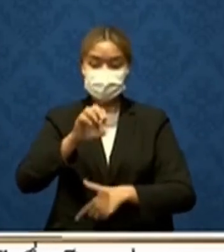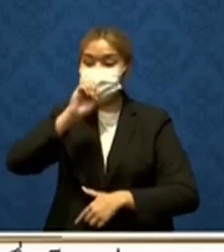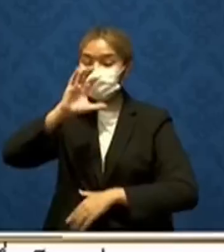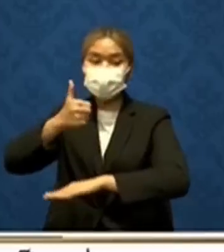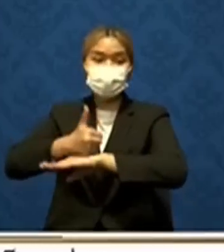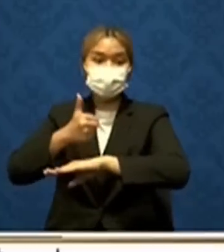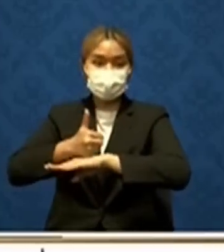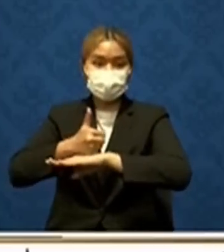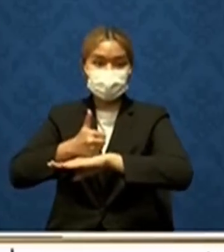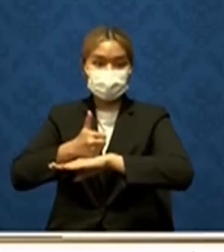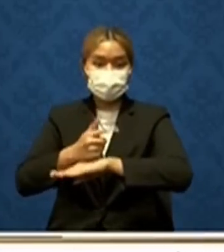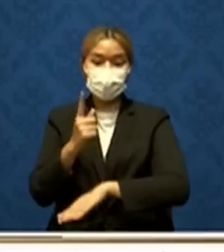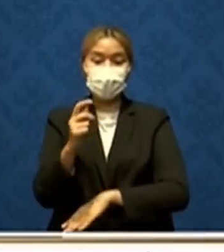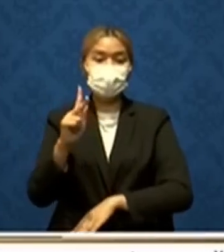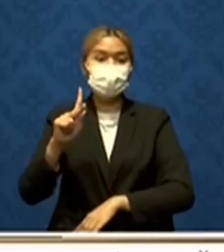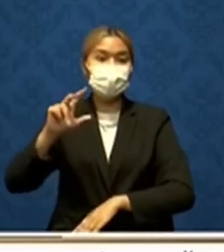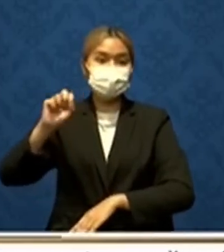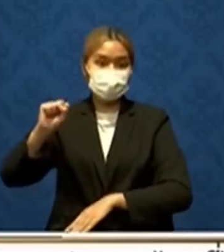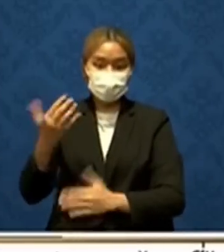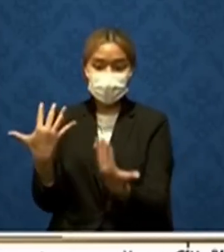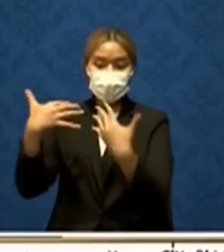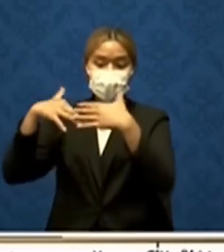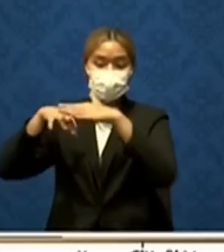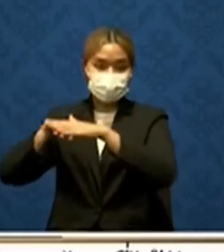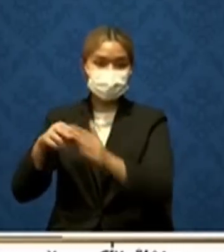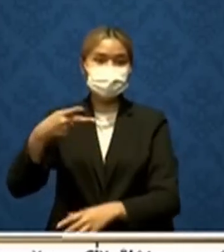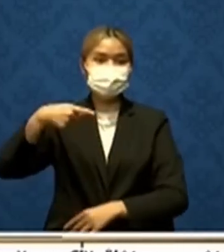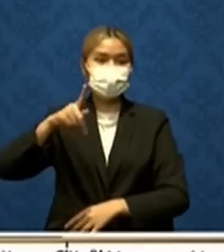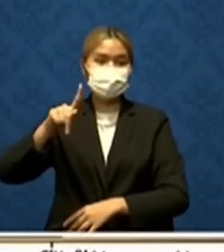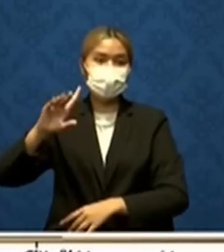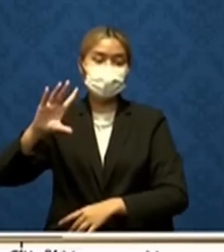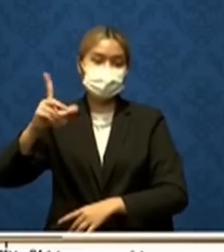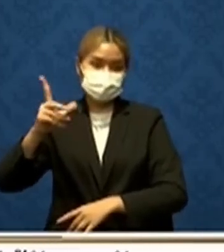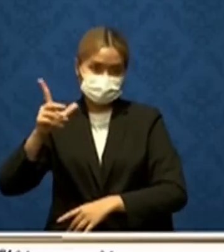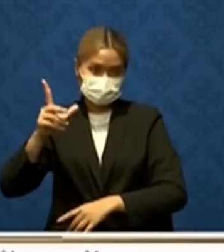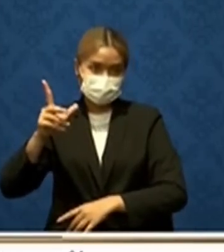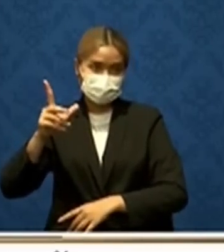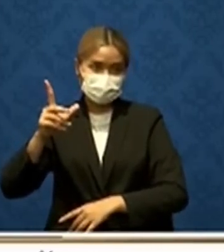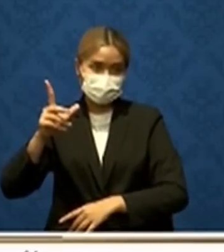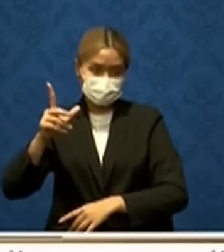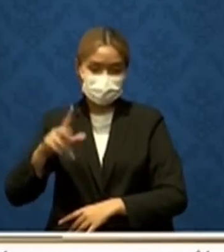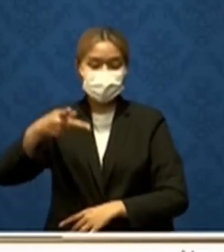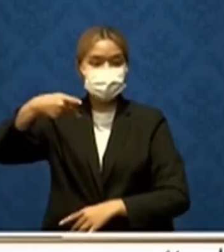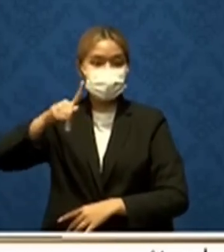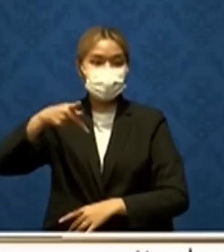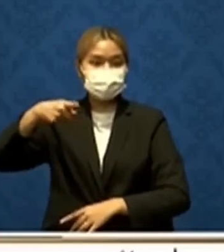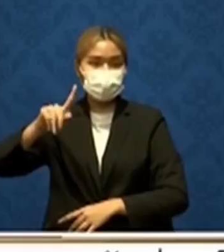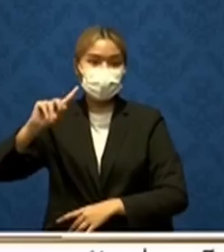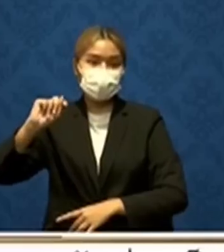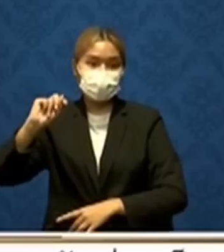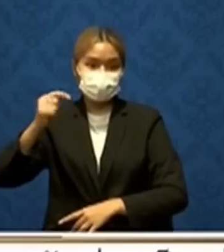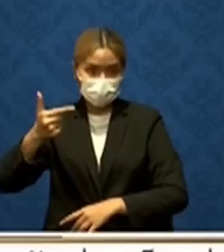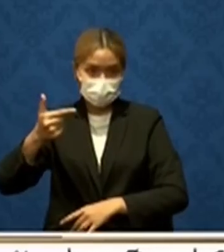ให้ความร่วมมือกับปปชในทุกเรื่องให้ความร่วมมือกับปปงทุกประการ